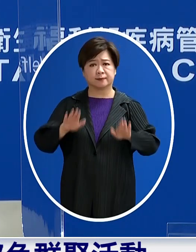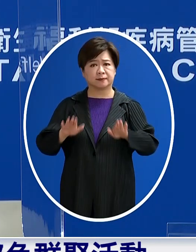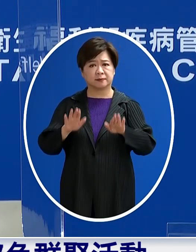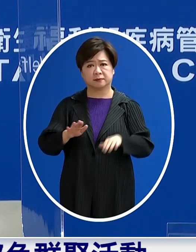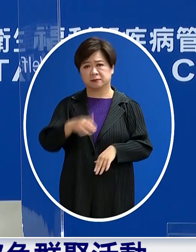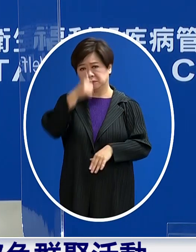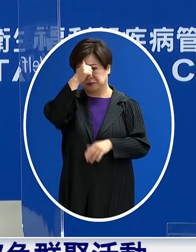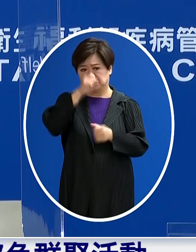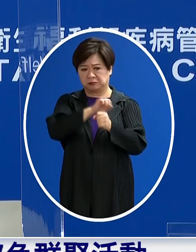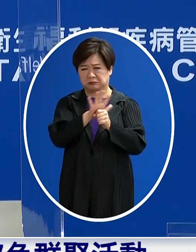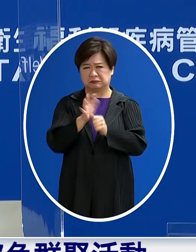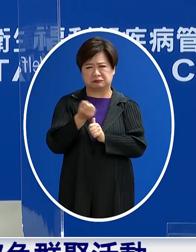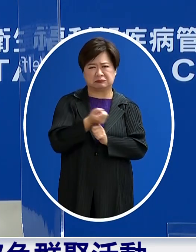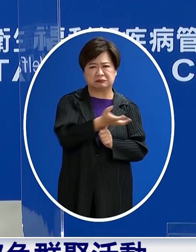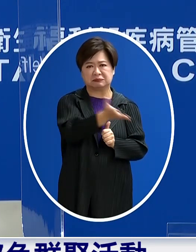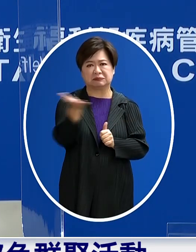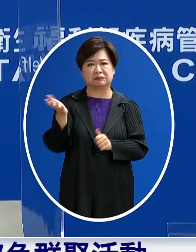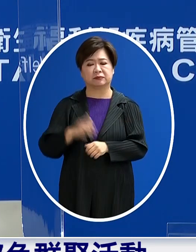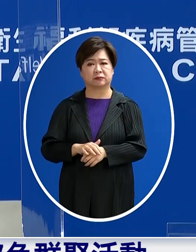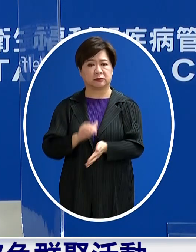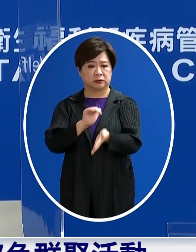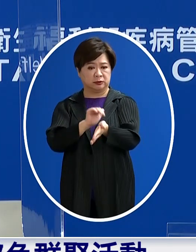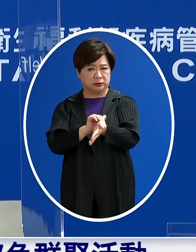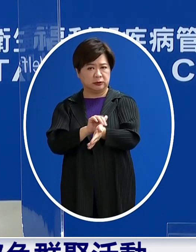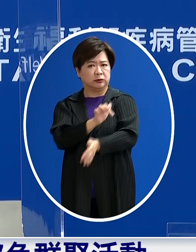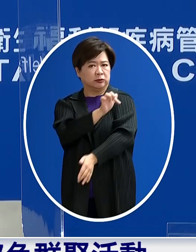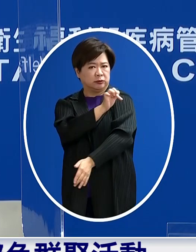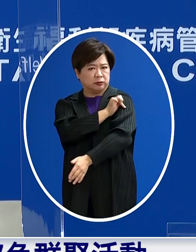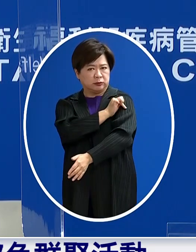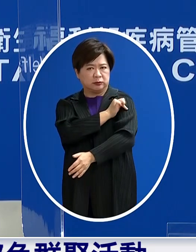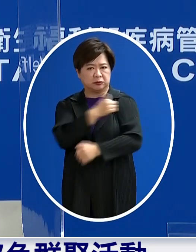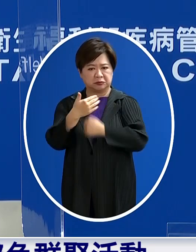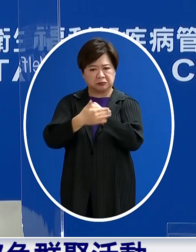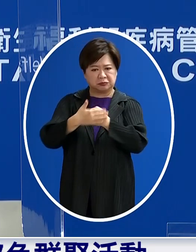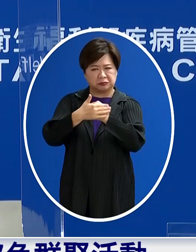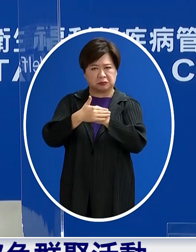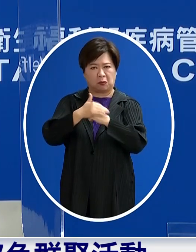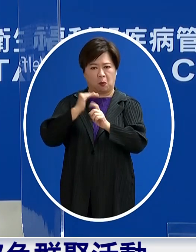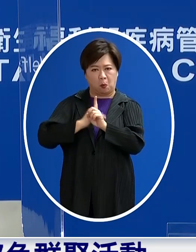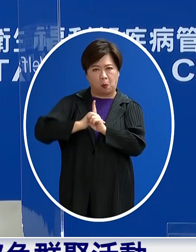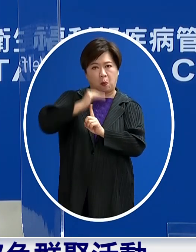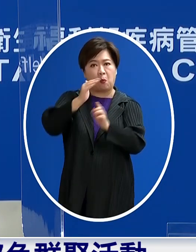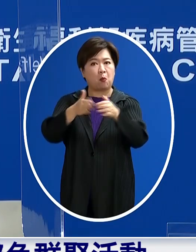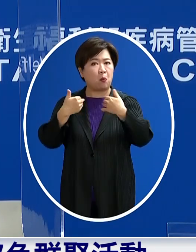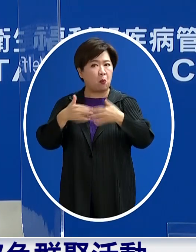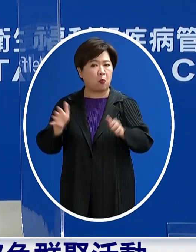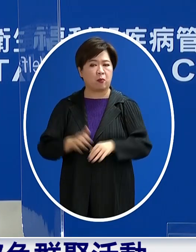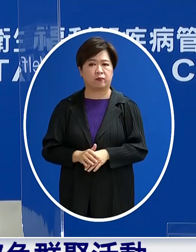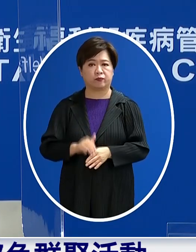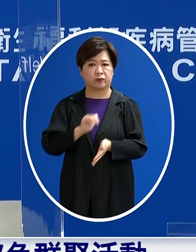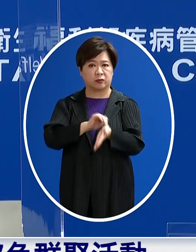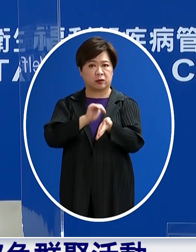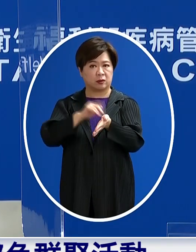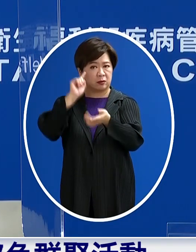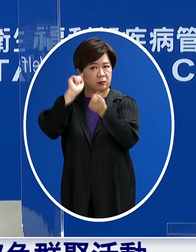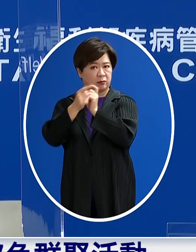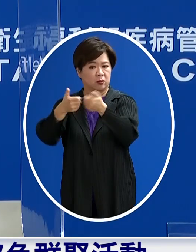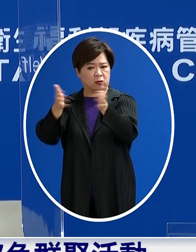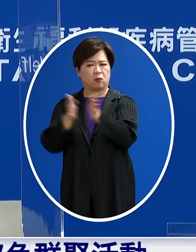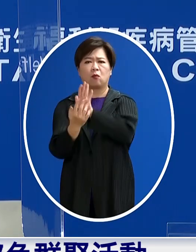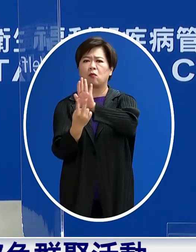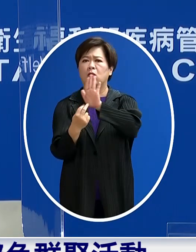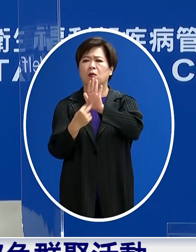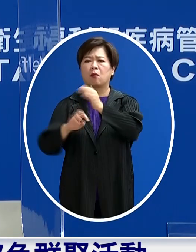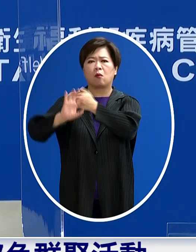株有无需要提升医护的防疫装备强度？那医疗应变组有跟大家说明，参考国